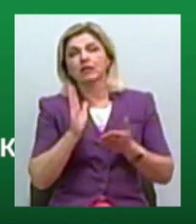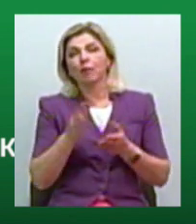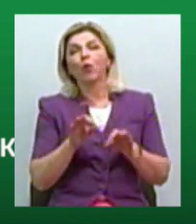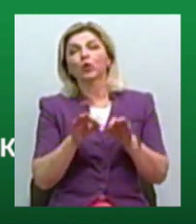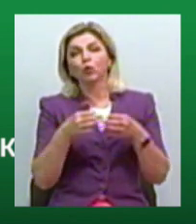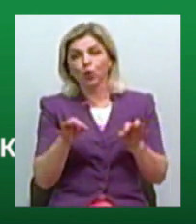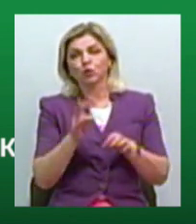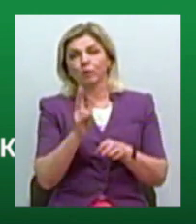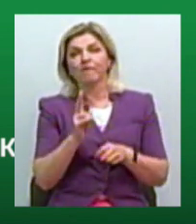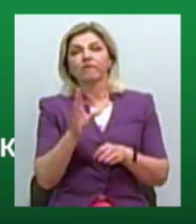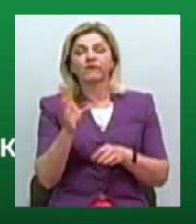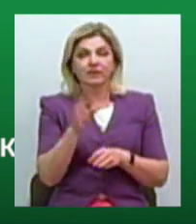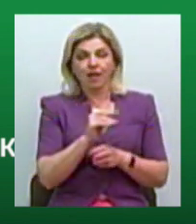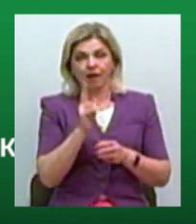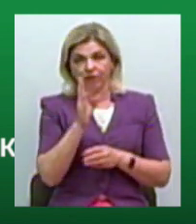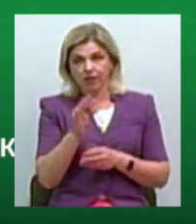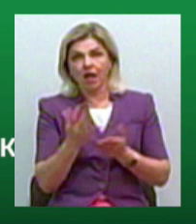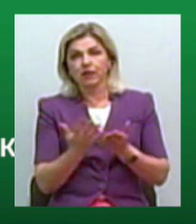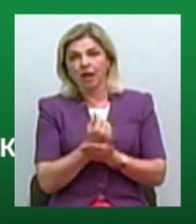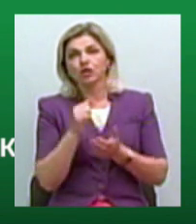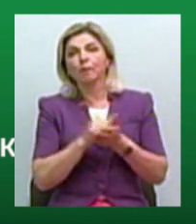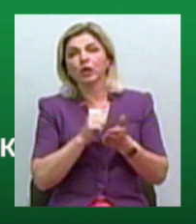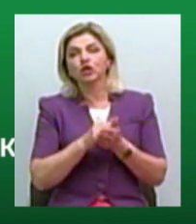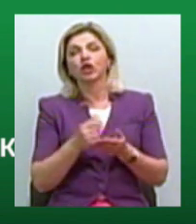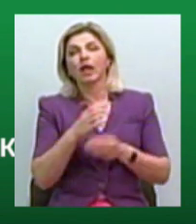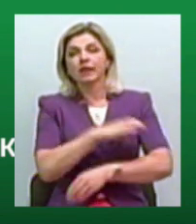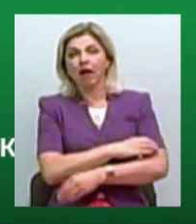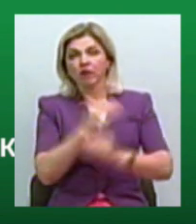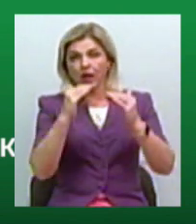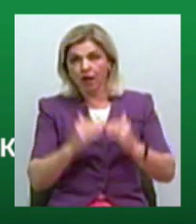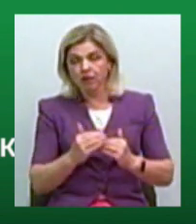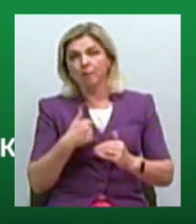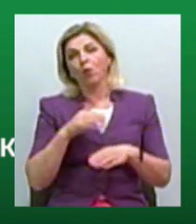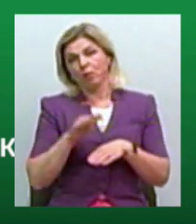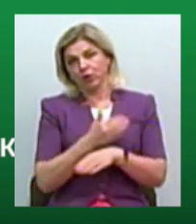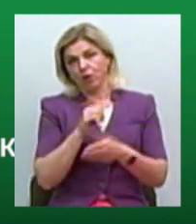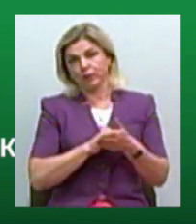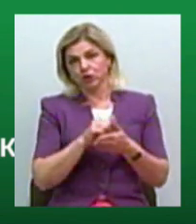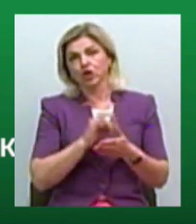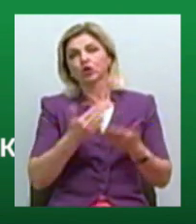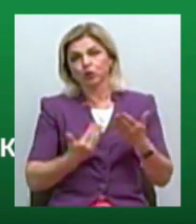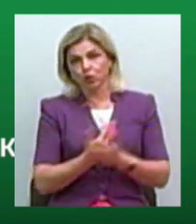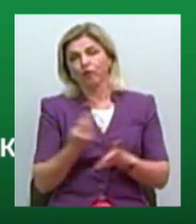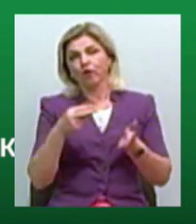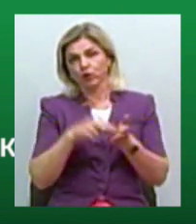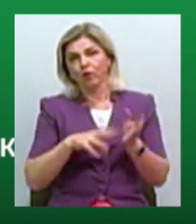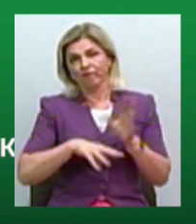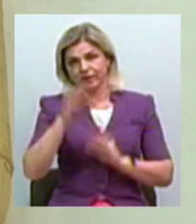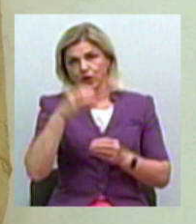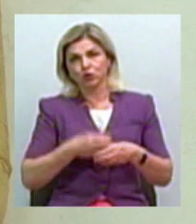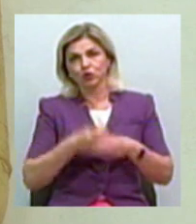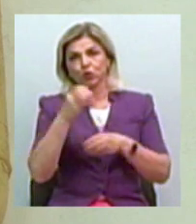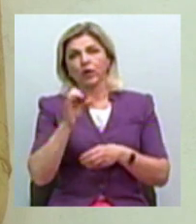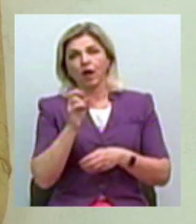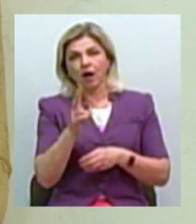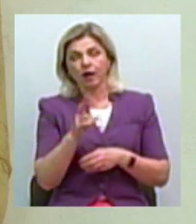всі квартири і ми знайдемо причину падіння тиску, ми її усунемо і відразу пуск відновиться по всьому стояку.